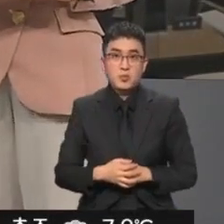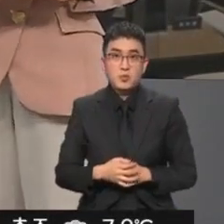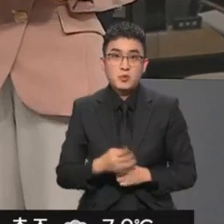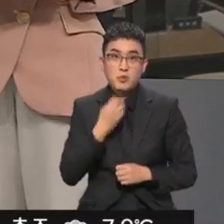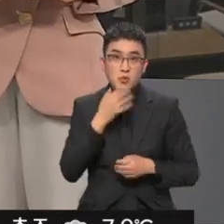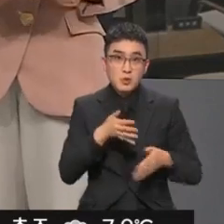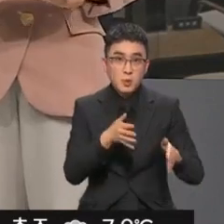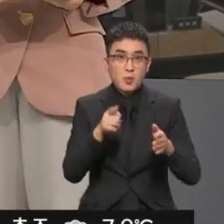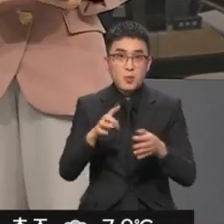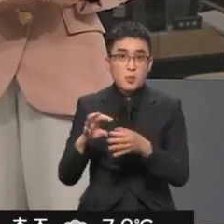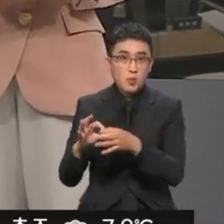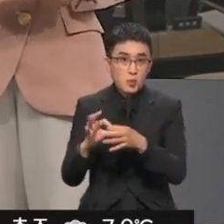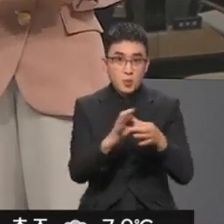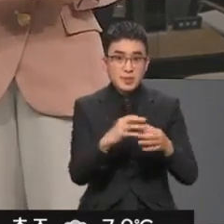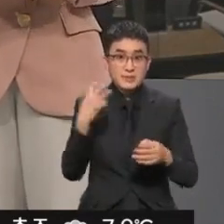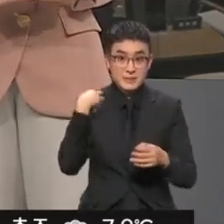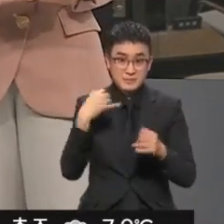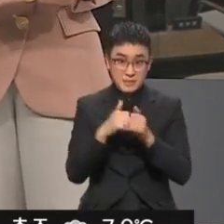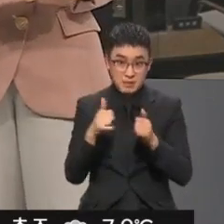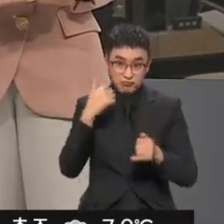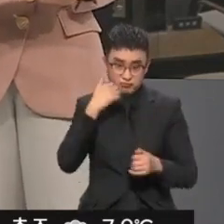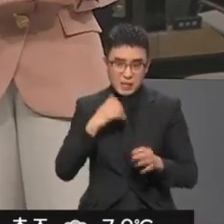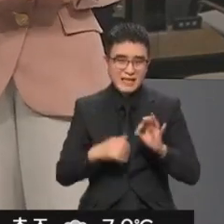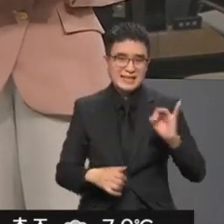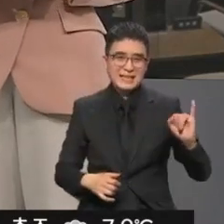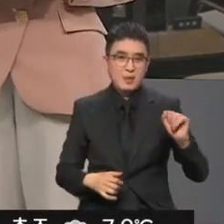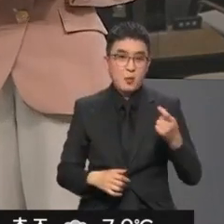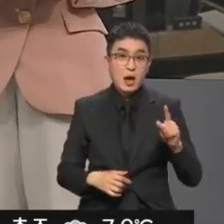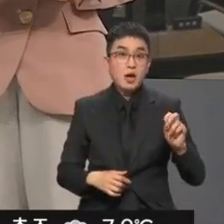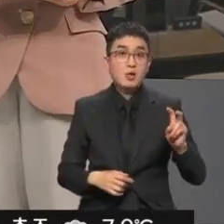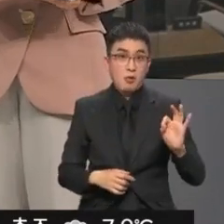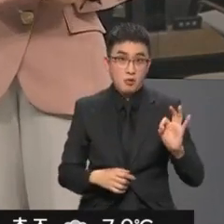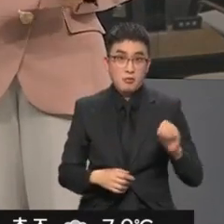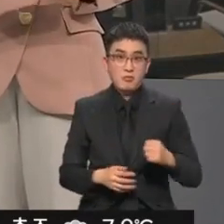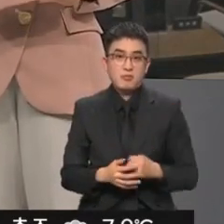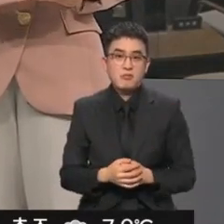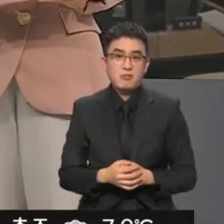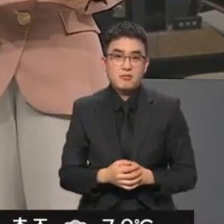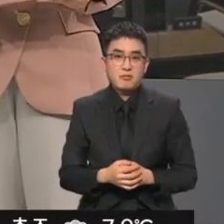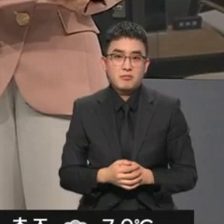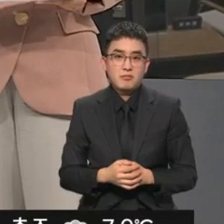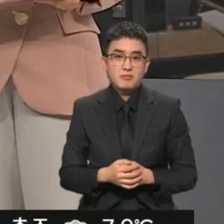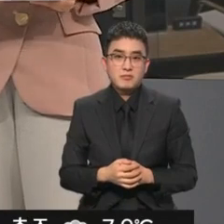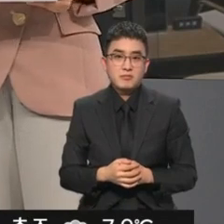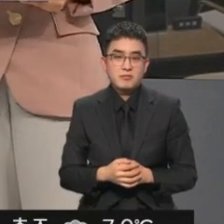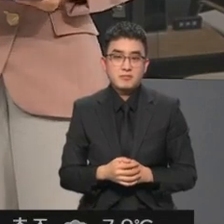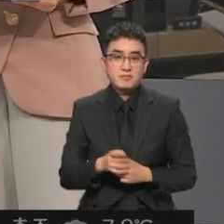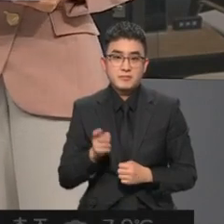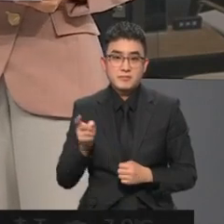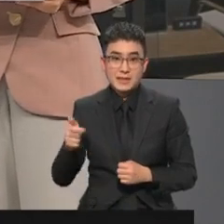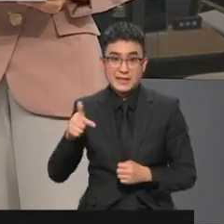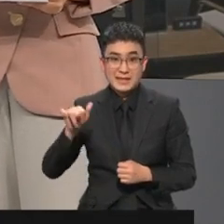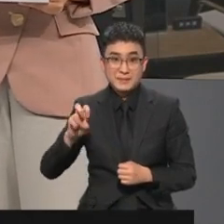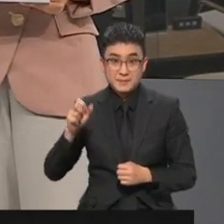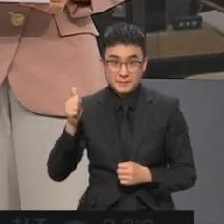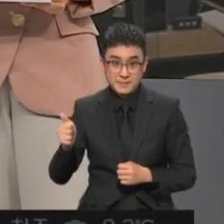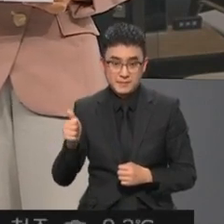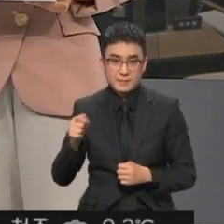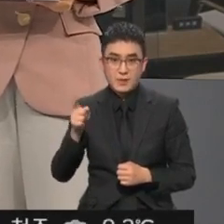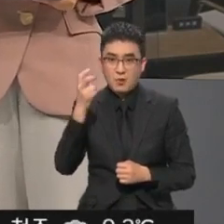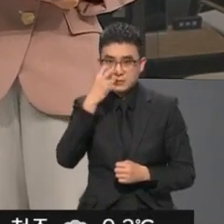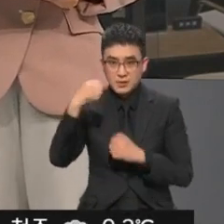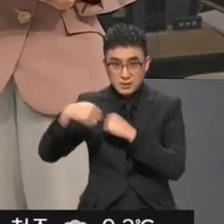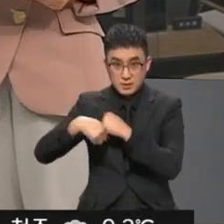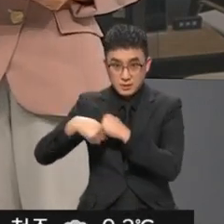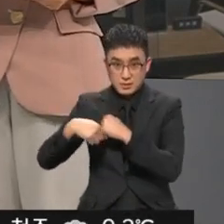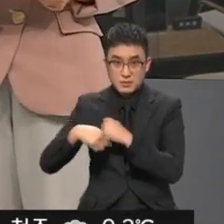전 부지사입니다. 김 전 회장의 검찰 진술 먼저 살펴보면요. 본인의 대북 송금은 대선을 앞두고 준비하던 이 대표의